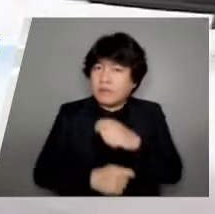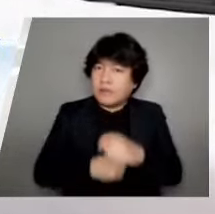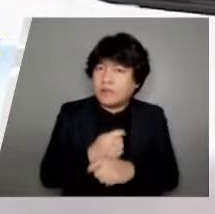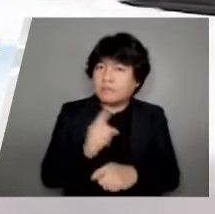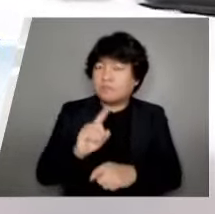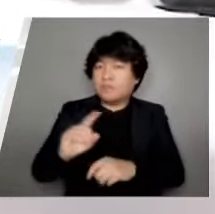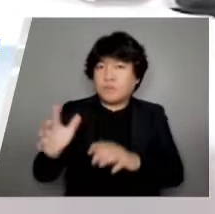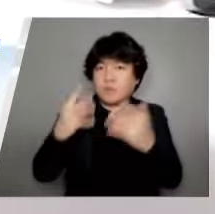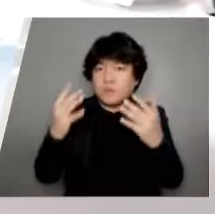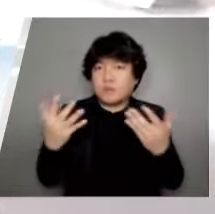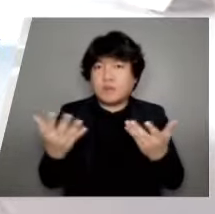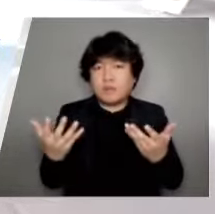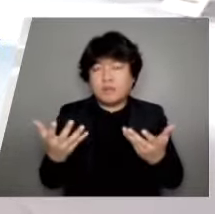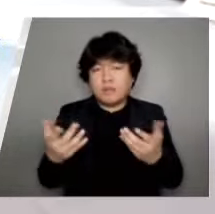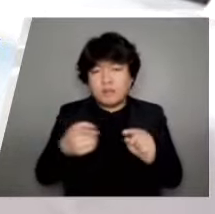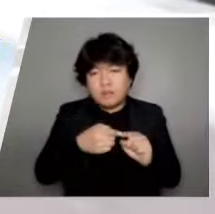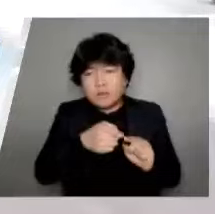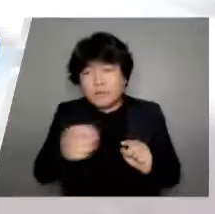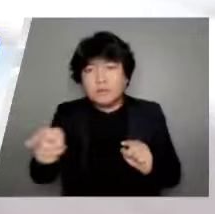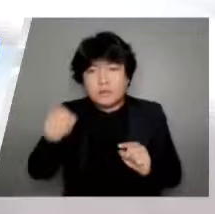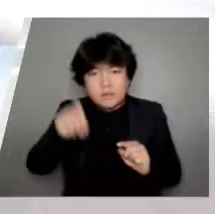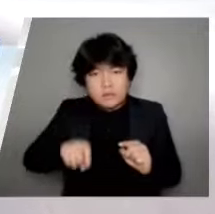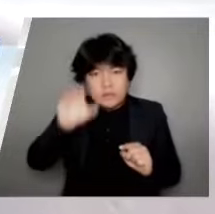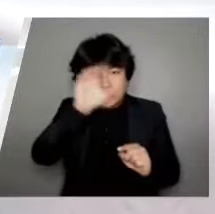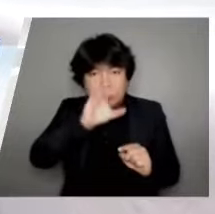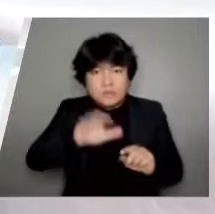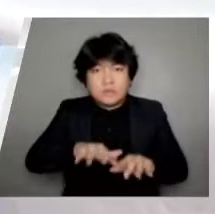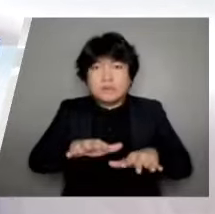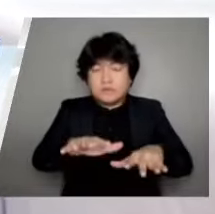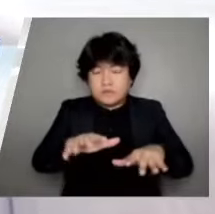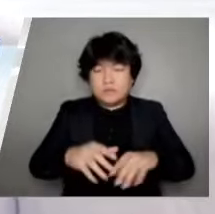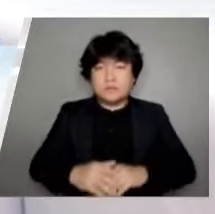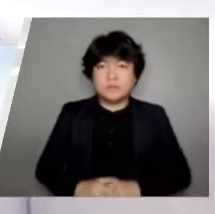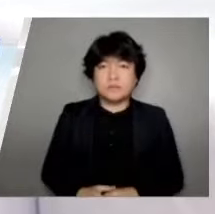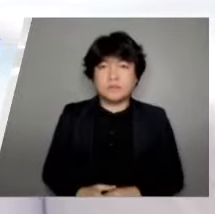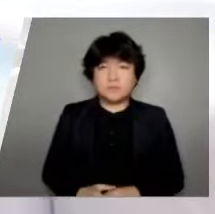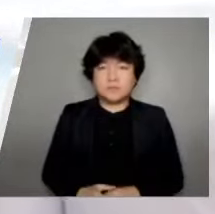is it headed, para maunahan na natin.